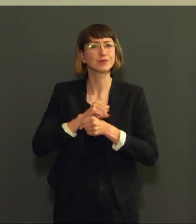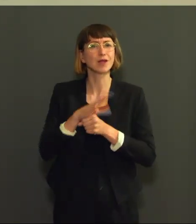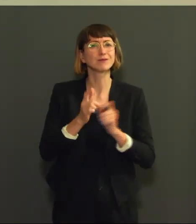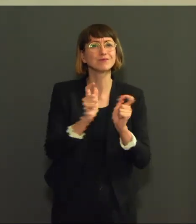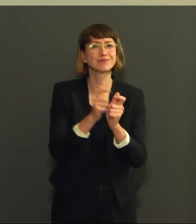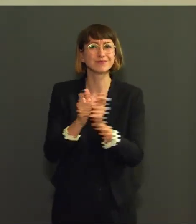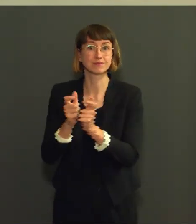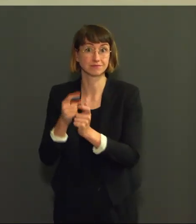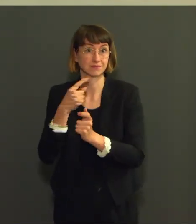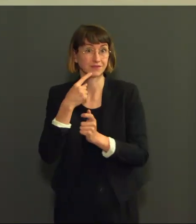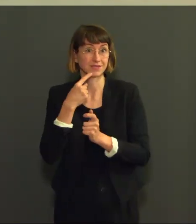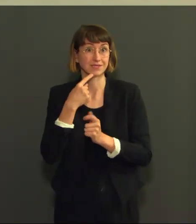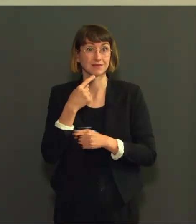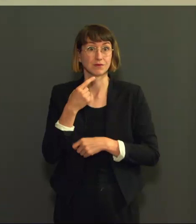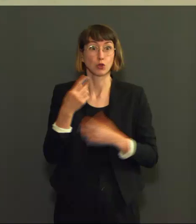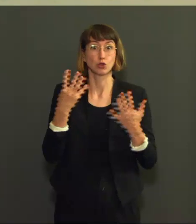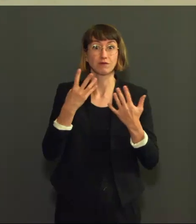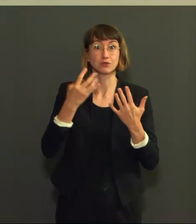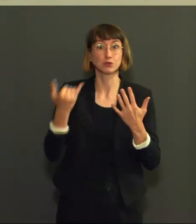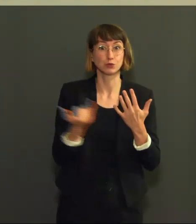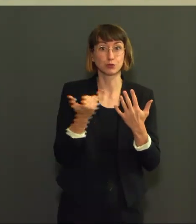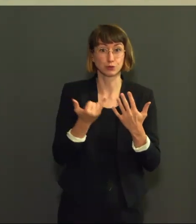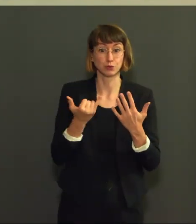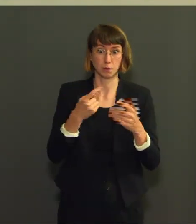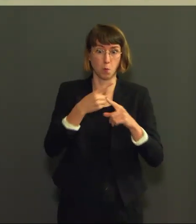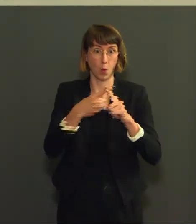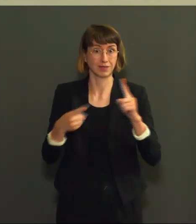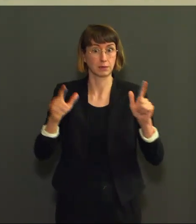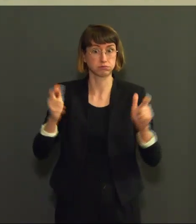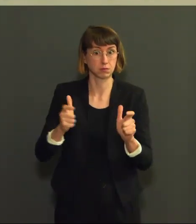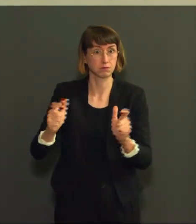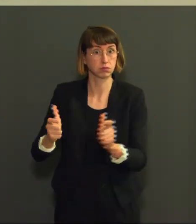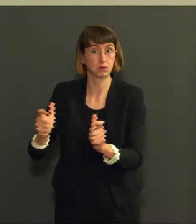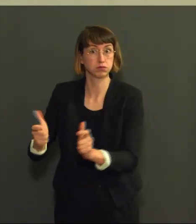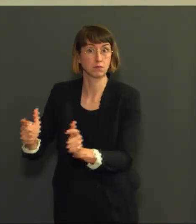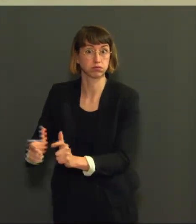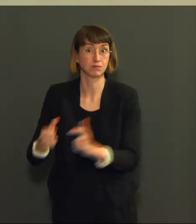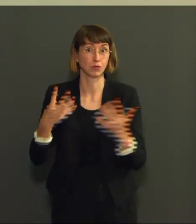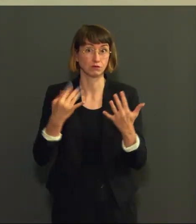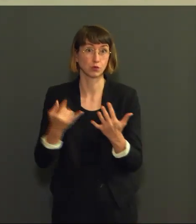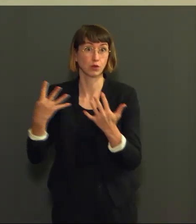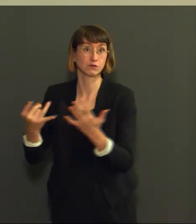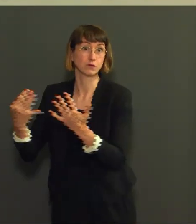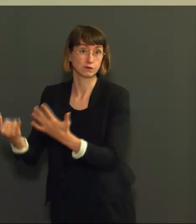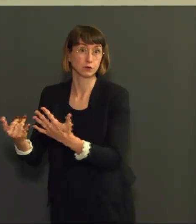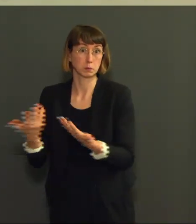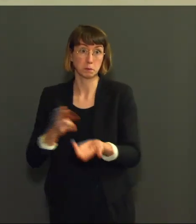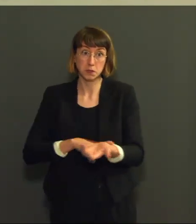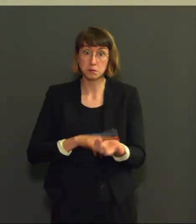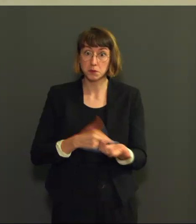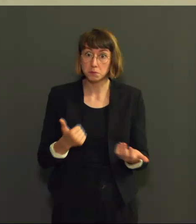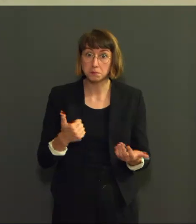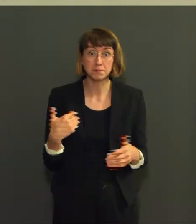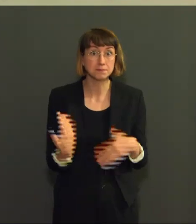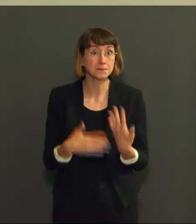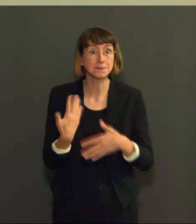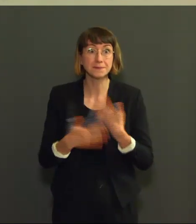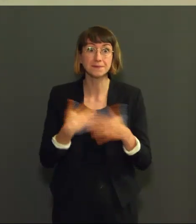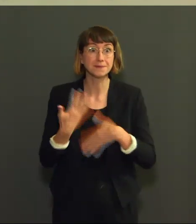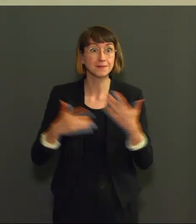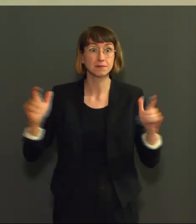les 9 jours. Si nous gardons ce rythme, et donc faisons attention justement à l'impact des variants et